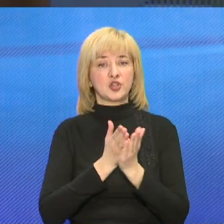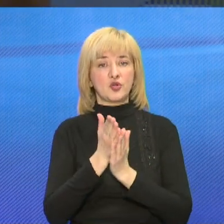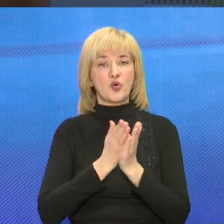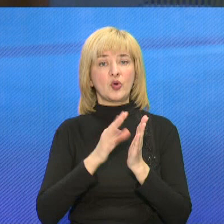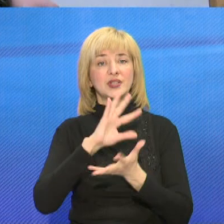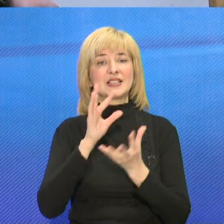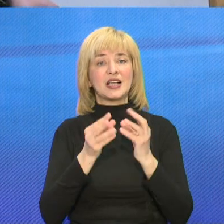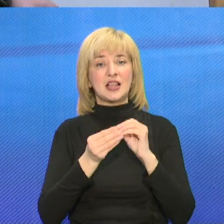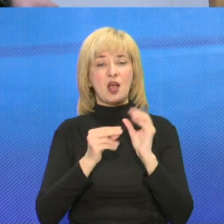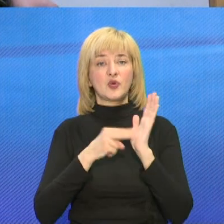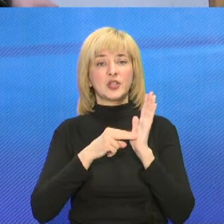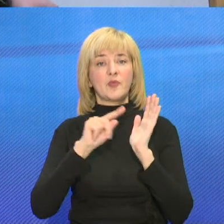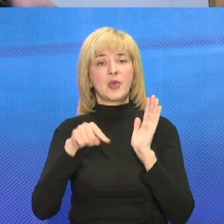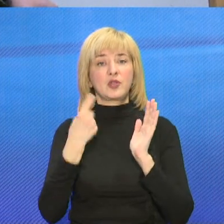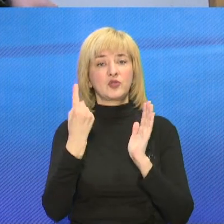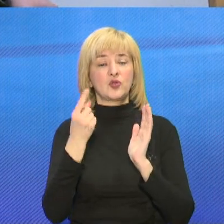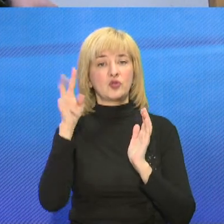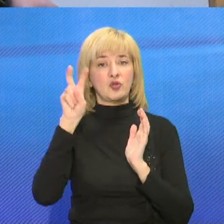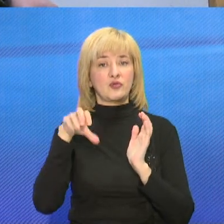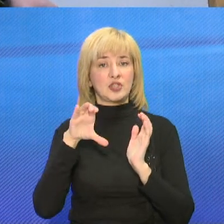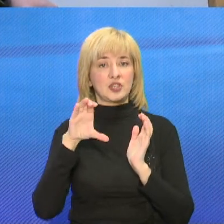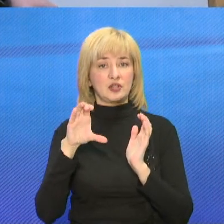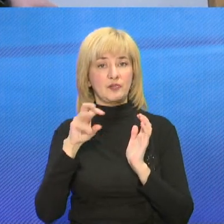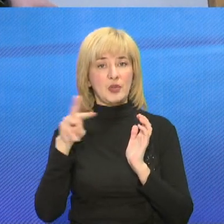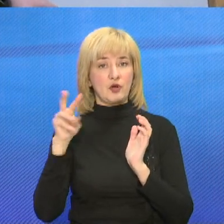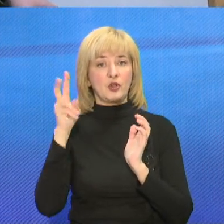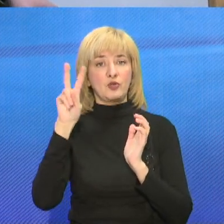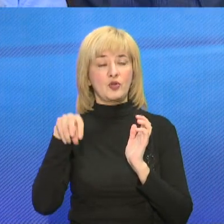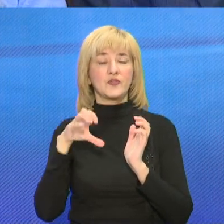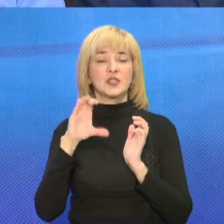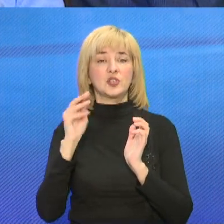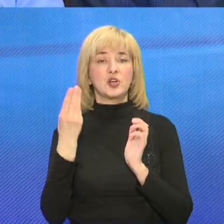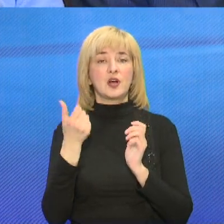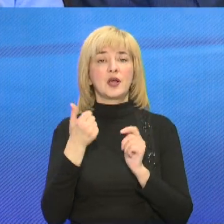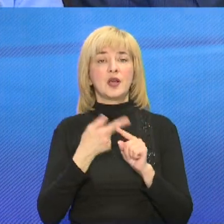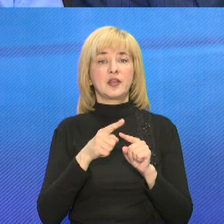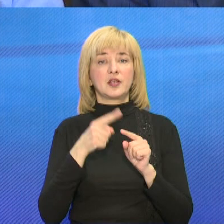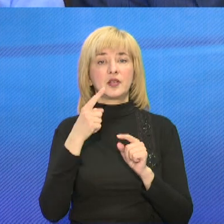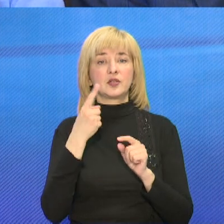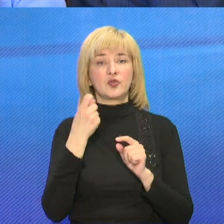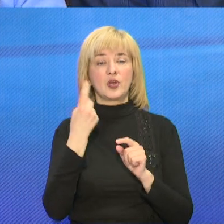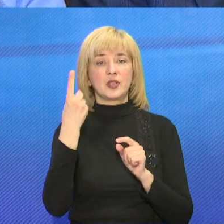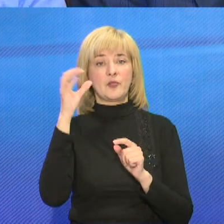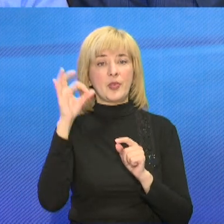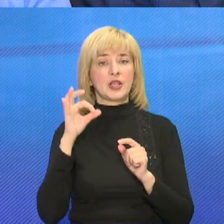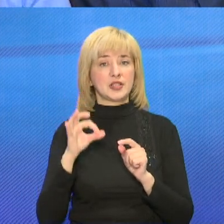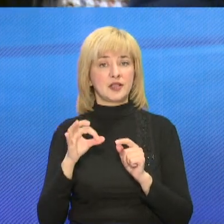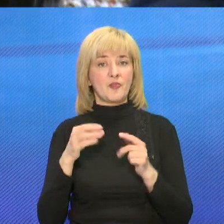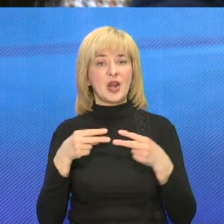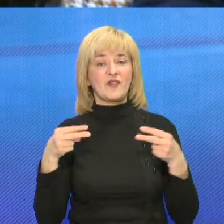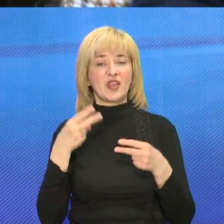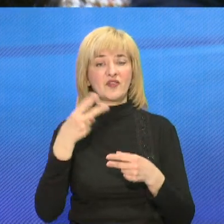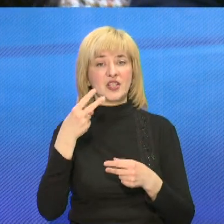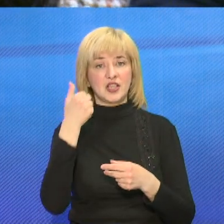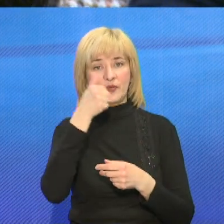7,1 миллионов долларов США. Это 162% у сравнении с 2020 годом. Как было подкреслено на коллегии, во